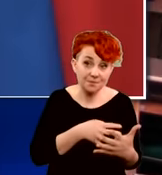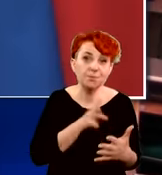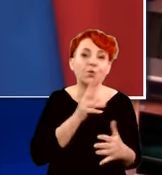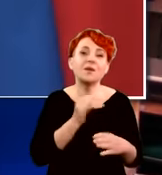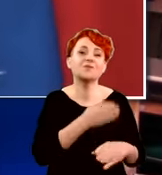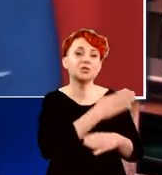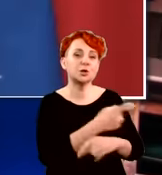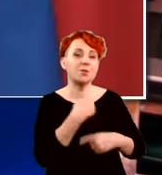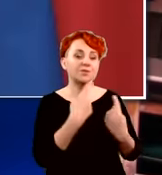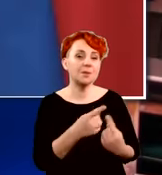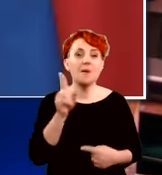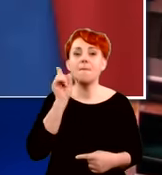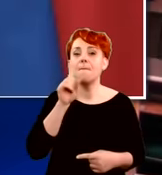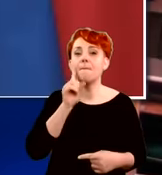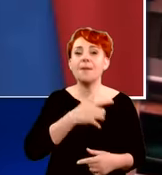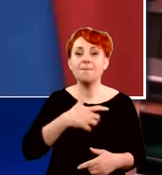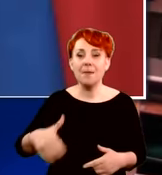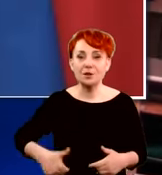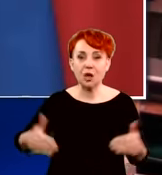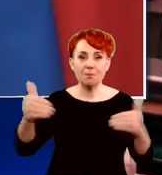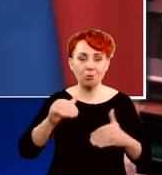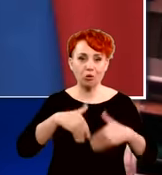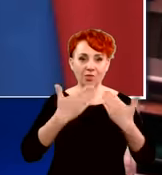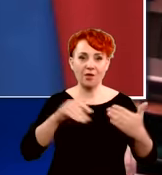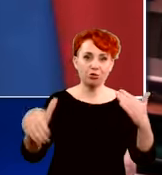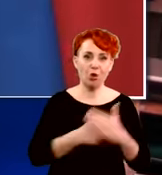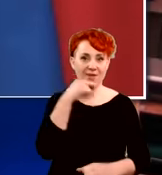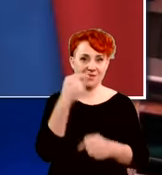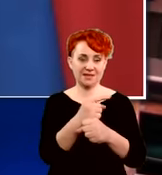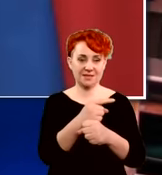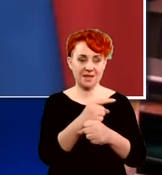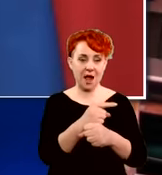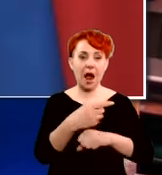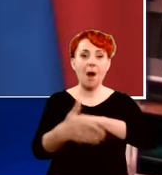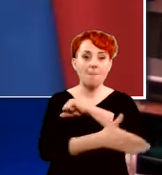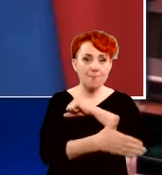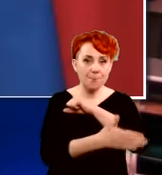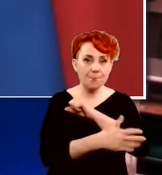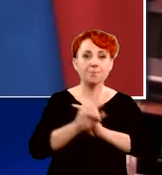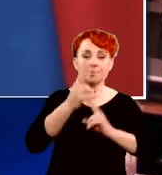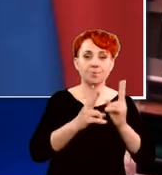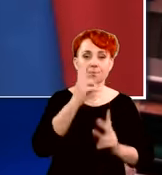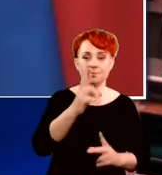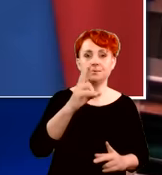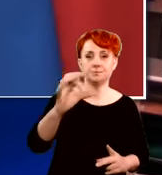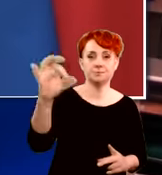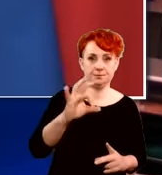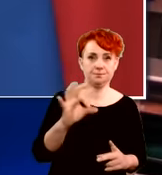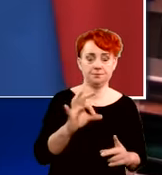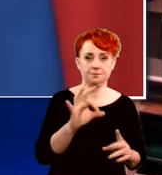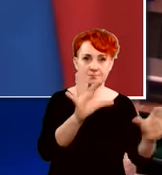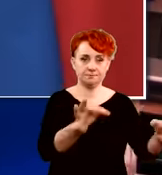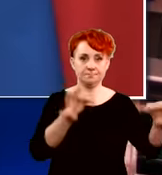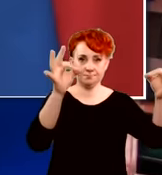pana marszałek może wydać nowe postanowienie w oparciu o wyciąg z rejestru karnego. Jeżeli to